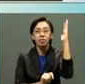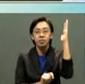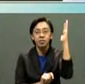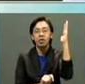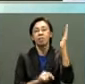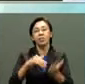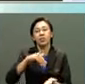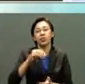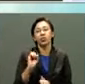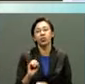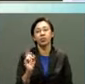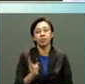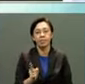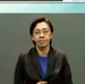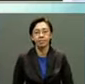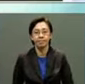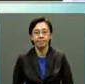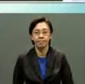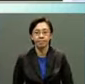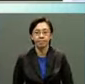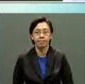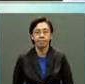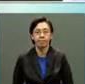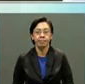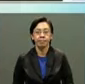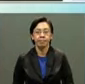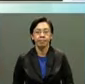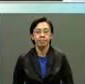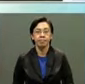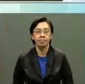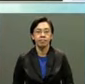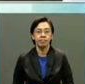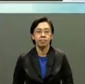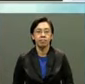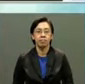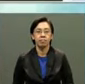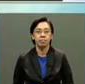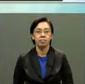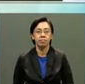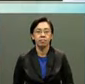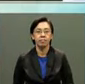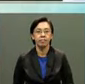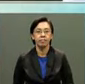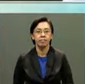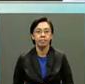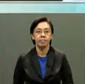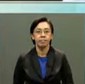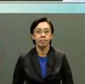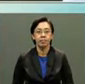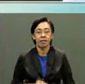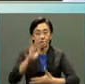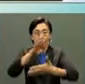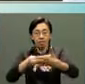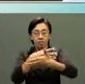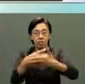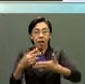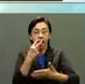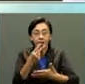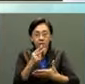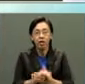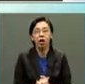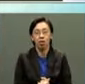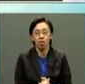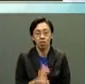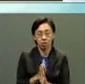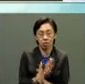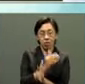ศูนย์อยู่เหมือนเดิมนะครับมาดูการไล่เรียงกันระหว่างจังหวัดที่มีการป่วยในช่วง7วันที่